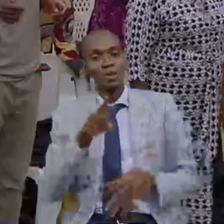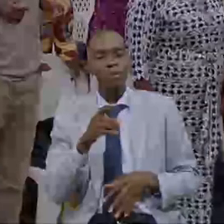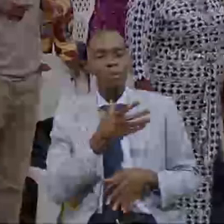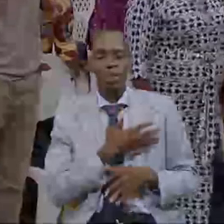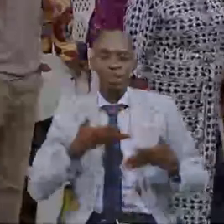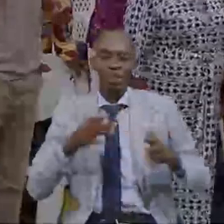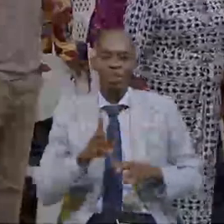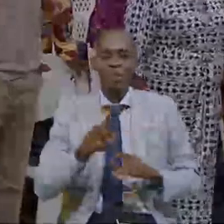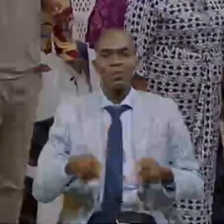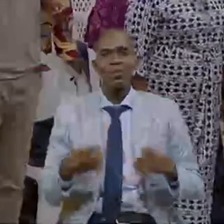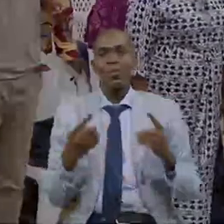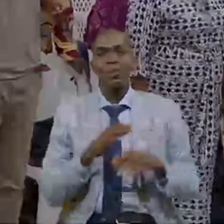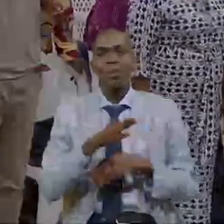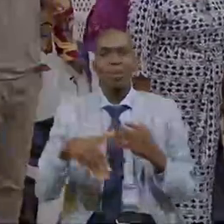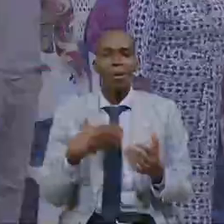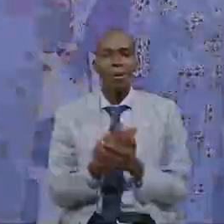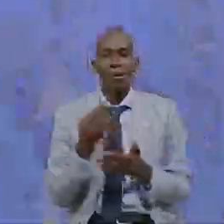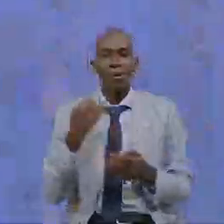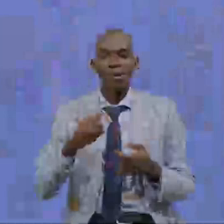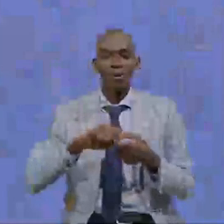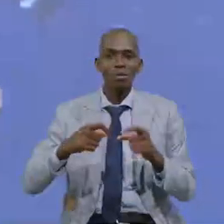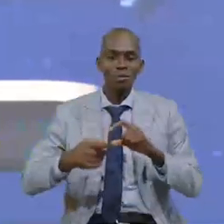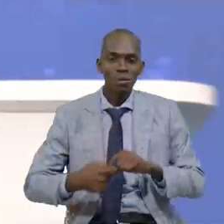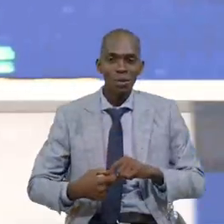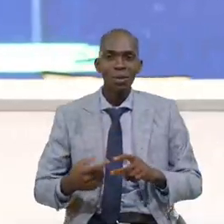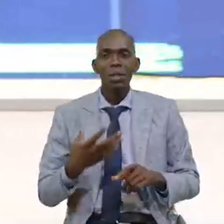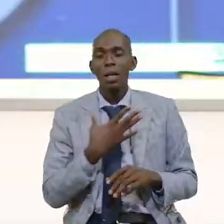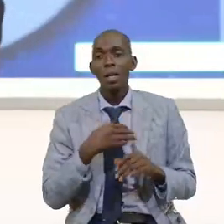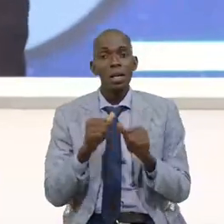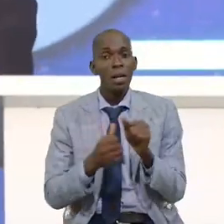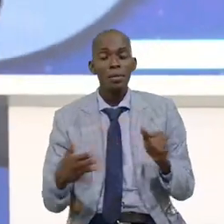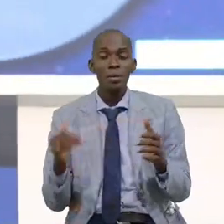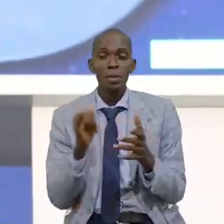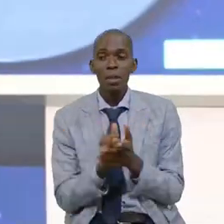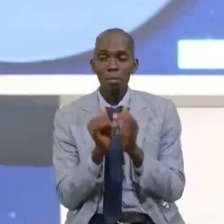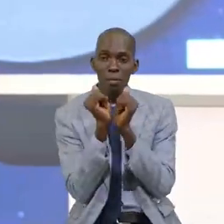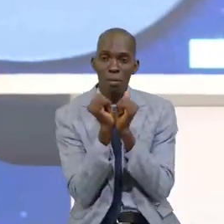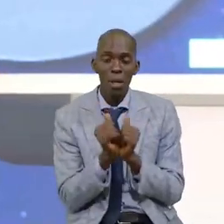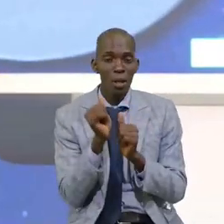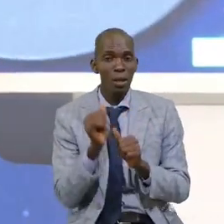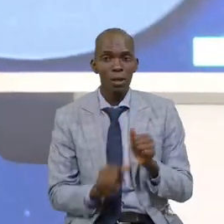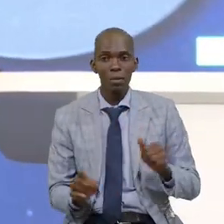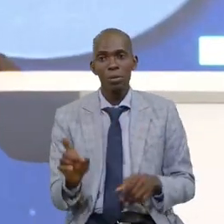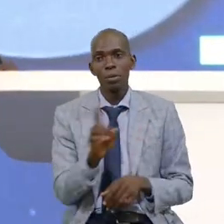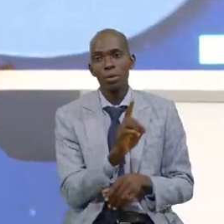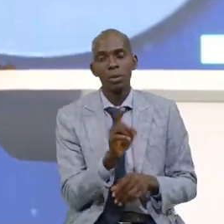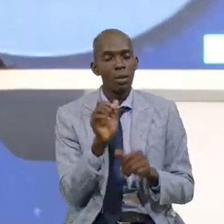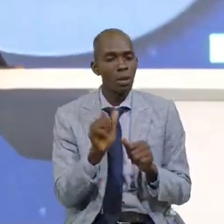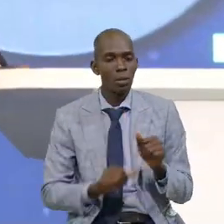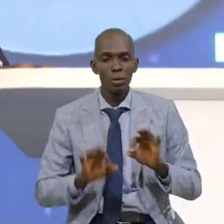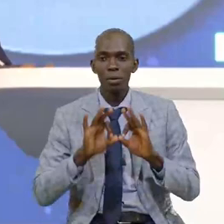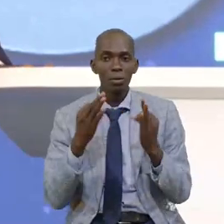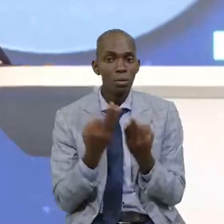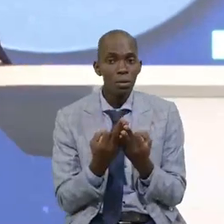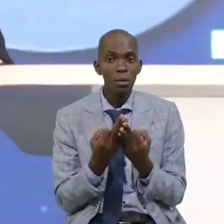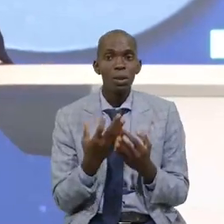et laissez-le aller. Toutes les chaînes et tous les liens et tout ce qui lié qui que ce soit,